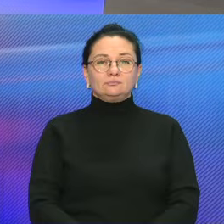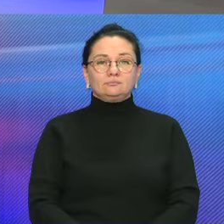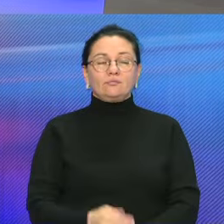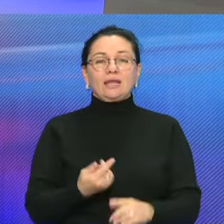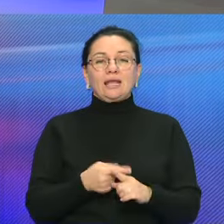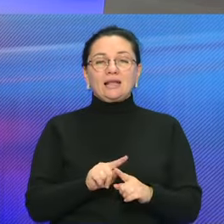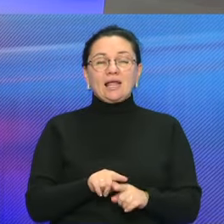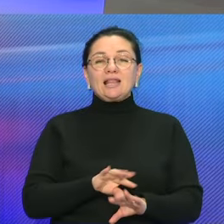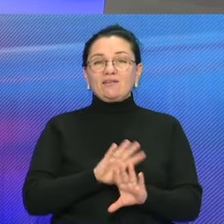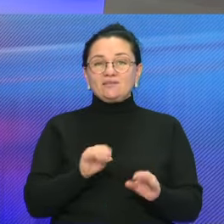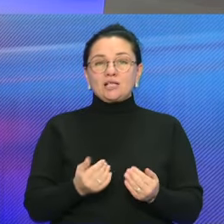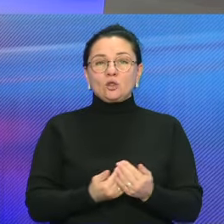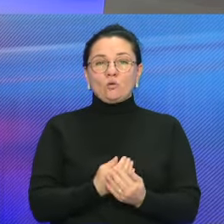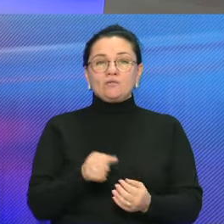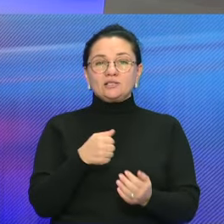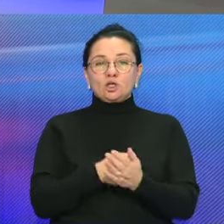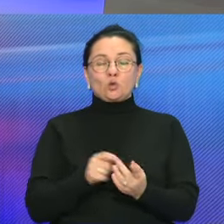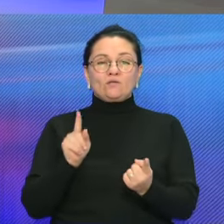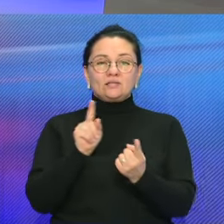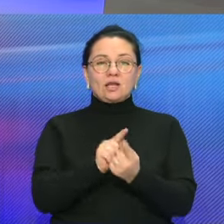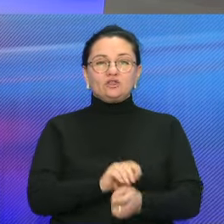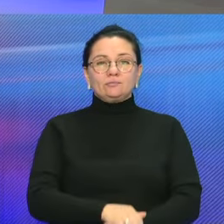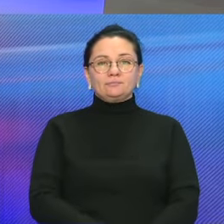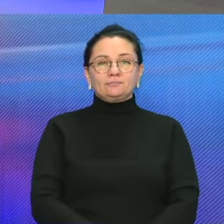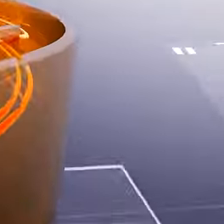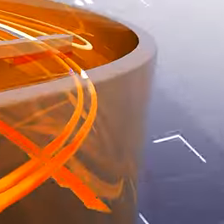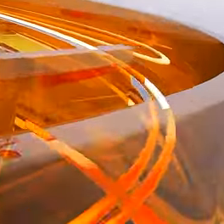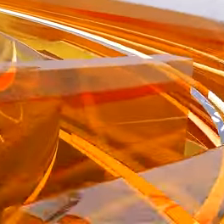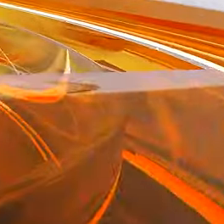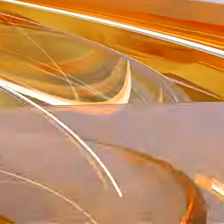І на гэтым у нас усе навіны. Да сустрэчы ў эфіры.